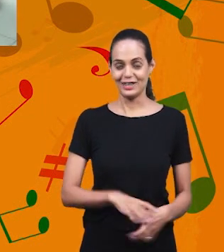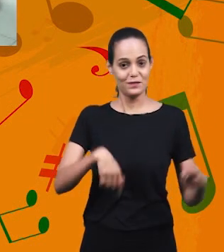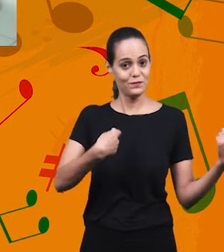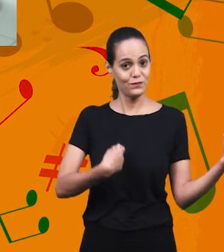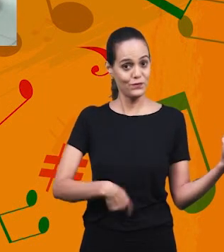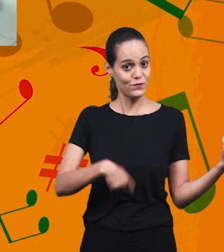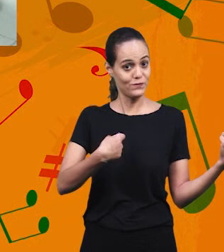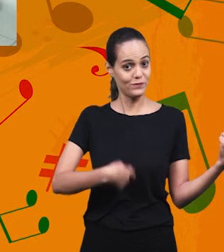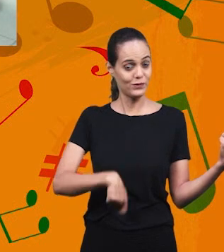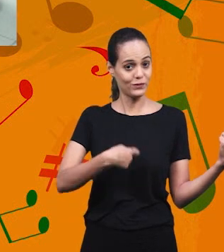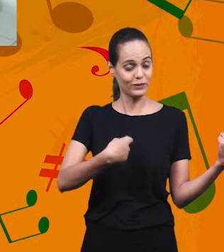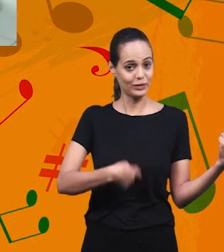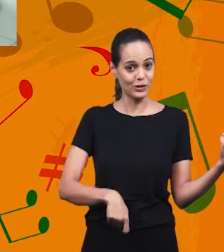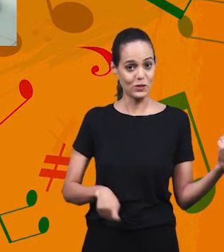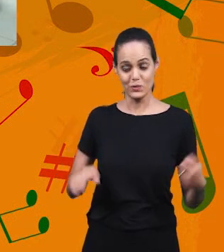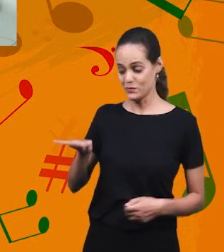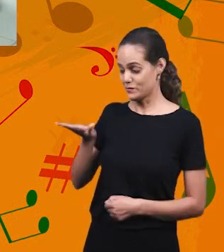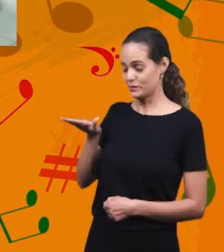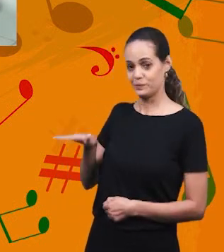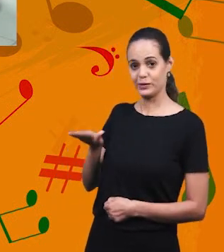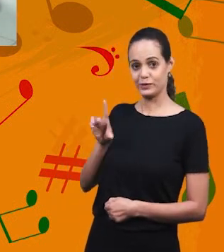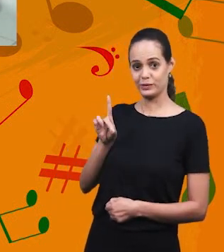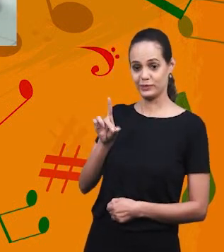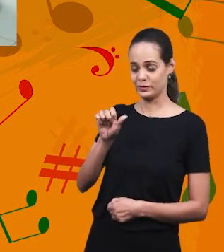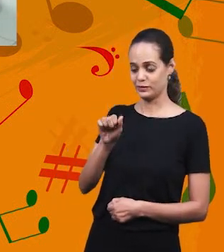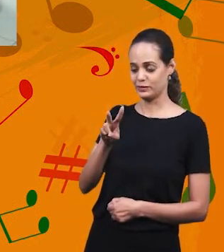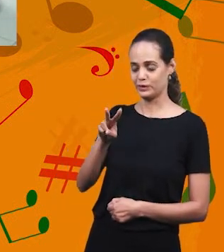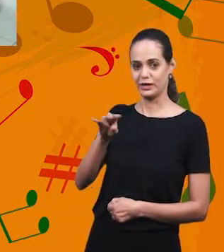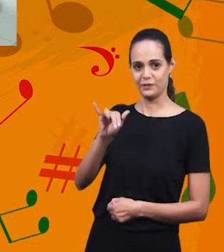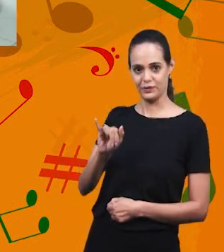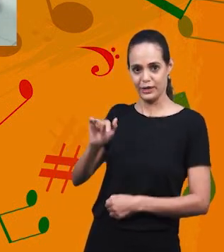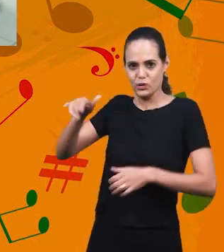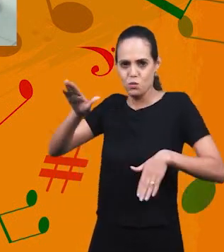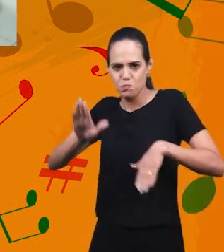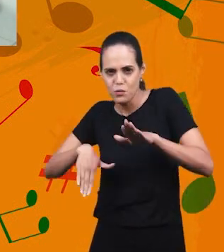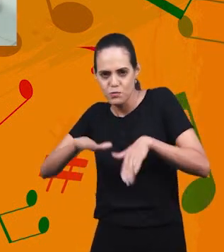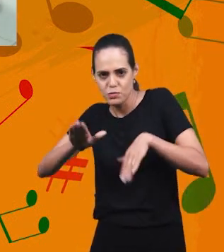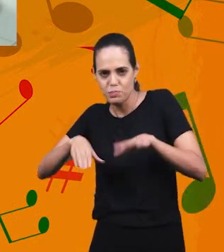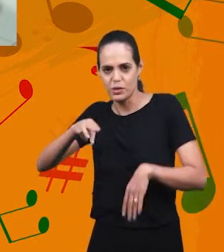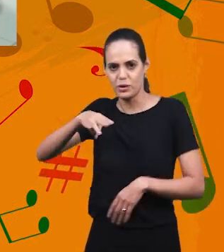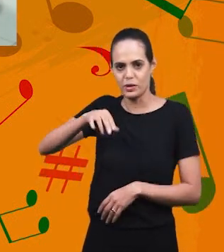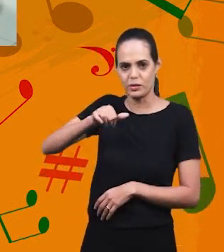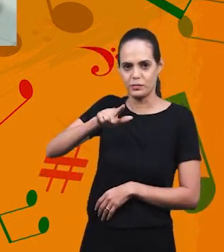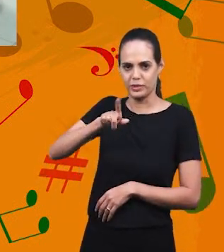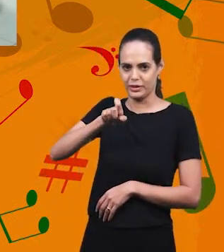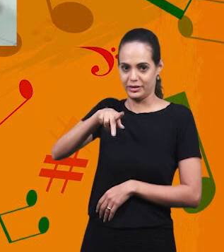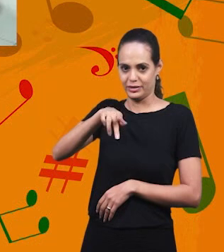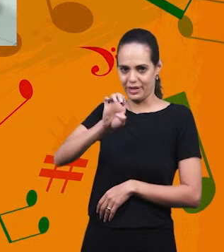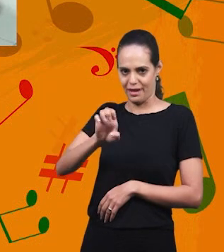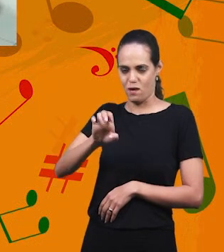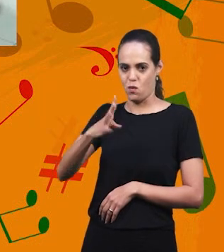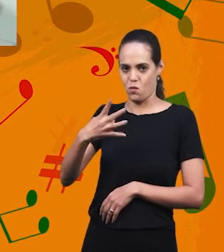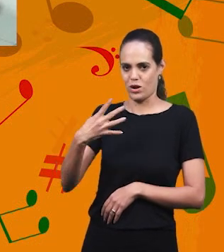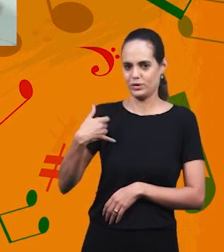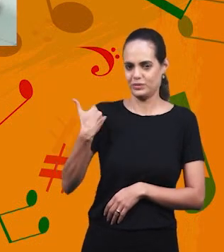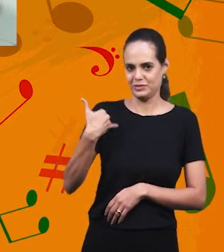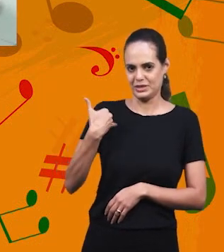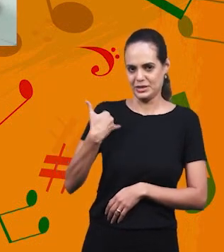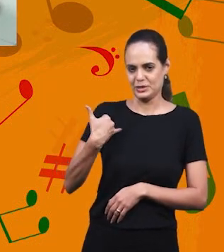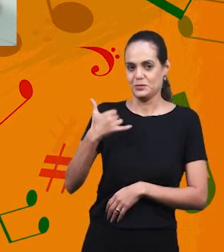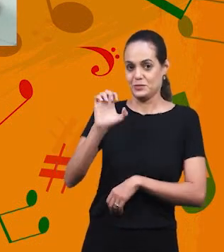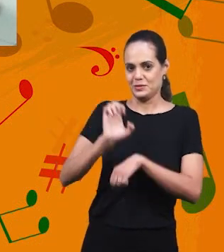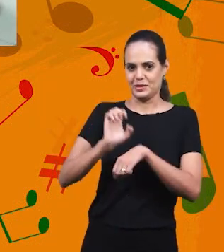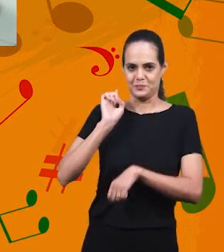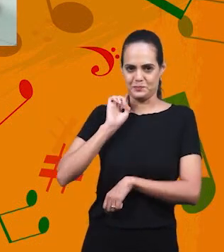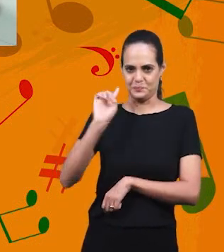Dans la guitare, l'intermédiaire David et dans le cajon, Miguel de 4 ans, de Guanhões, Minas